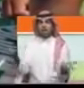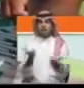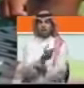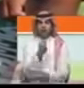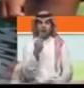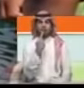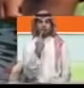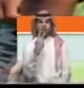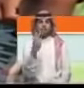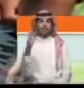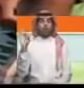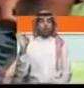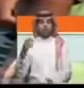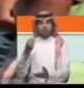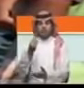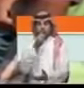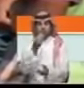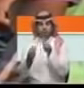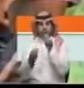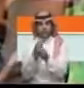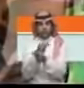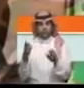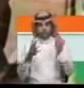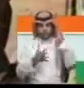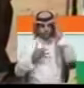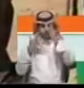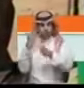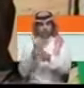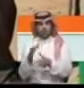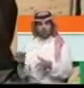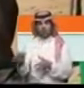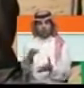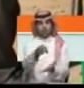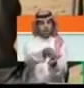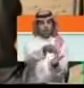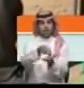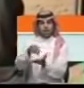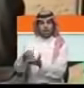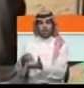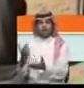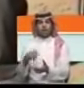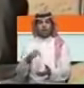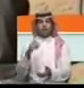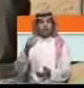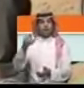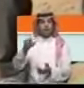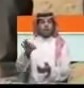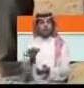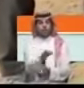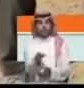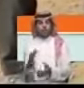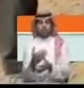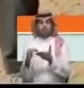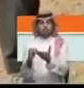1250 سلة غذائية على النازحين والمتضررين في قرى عدة بمحافظة لحج يستفيد